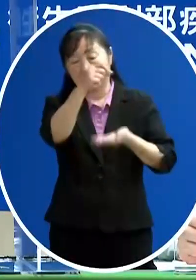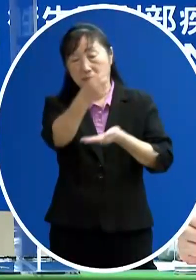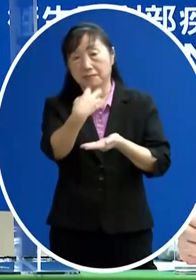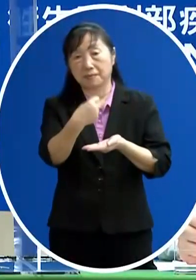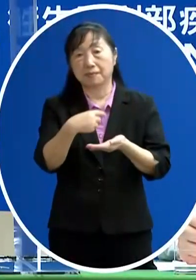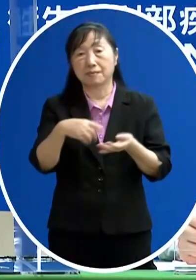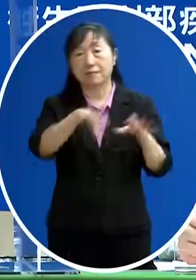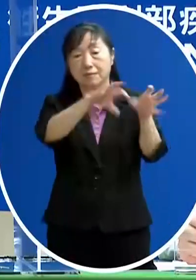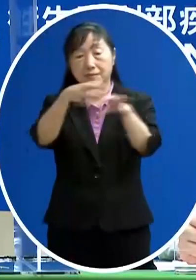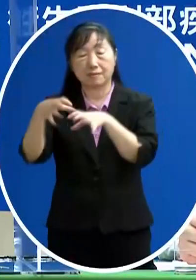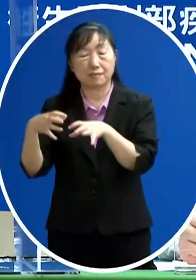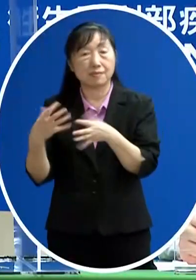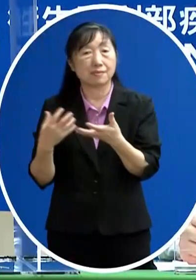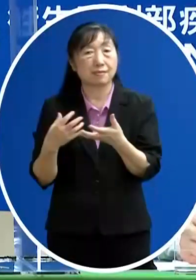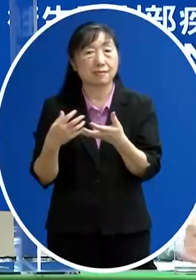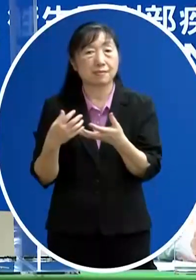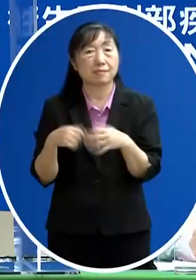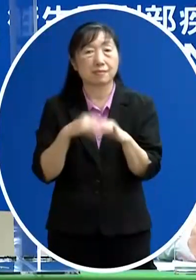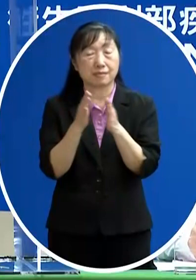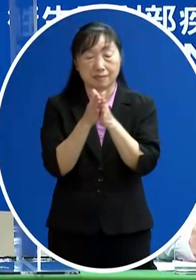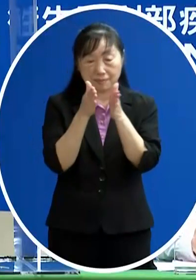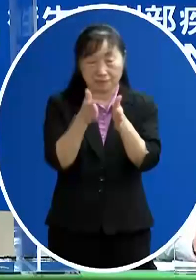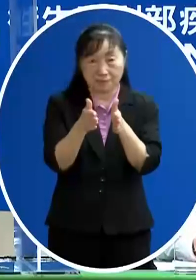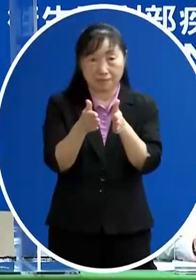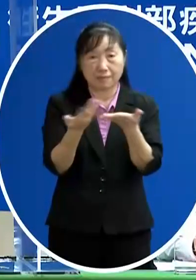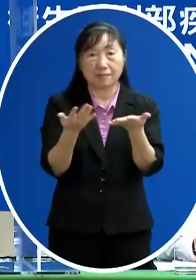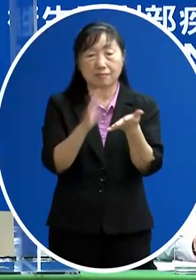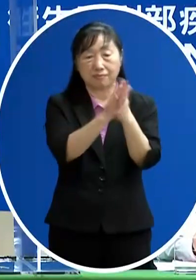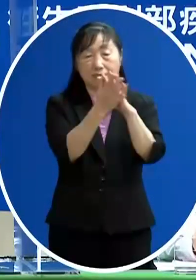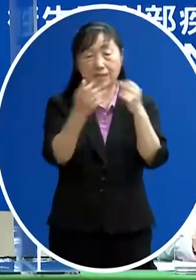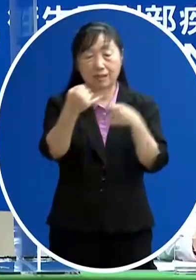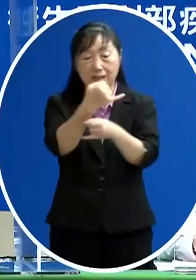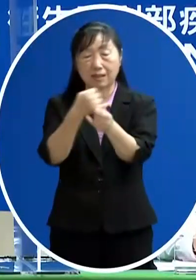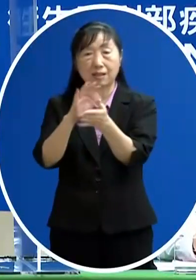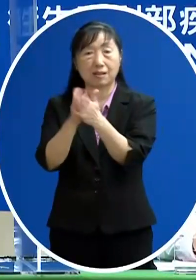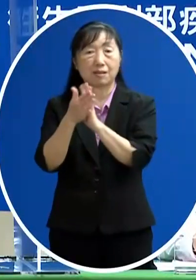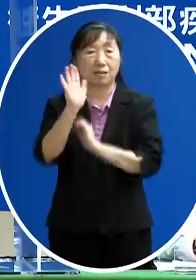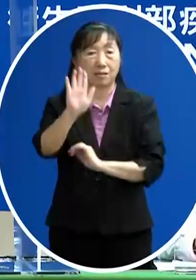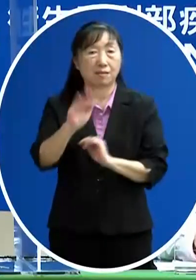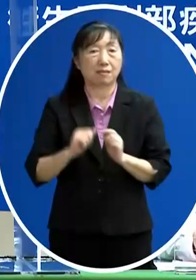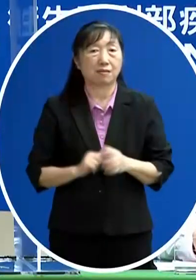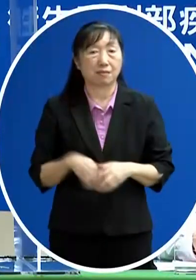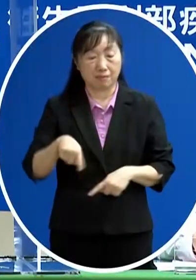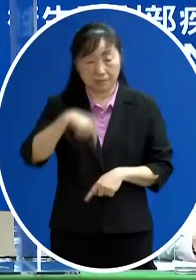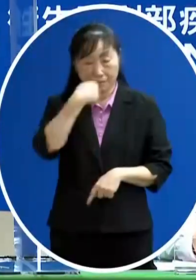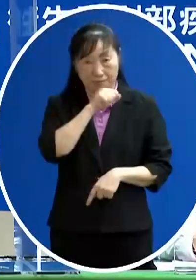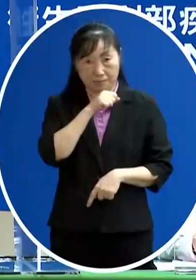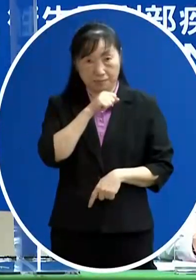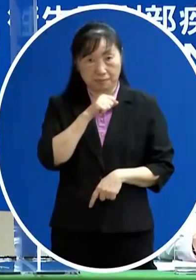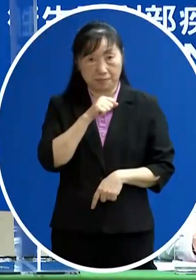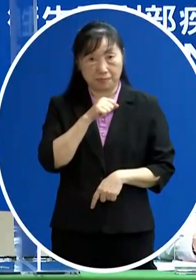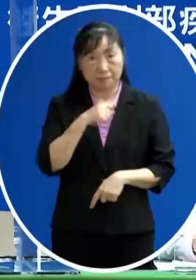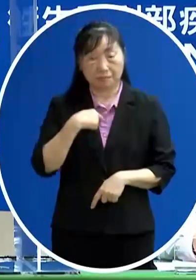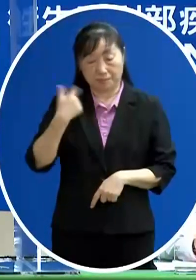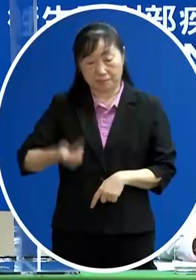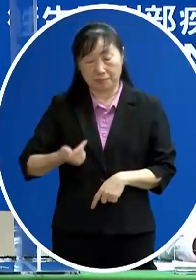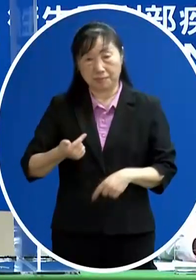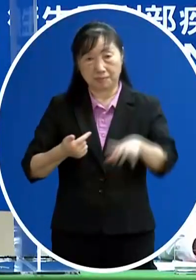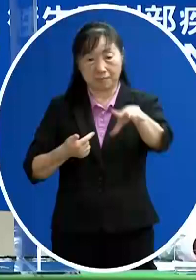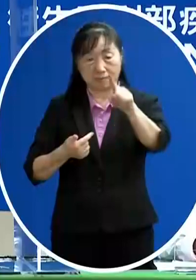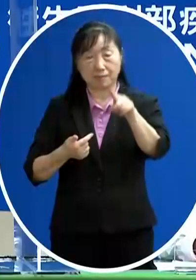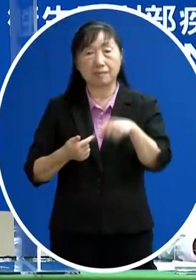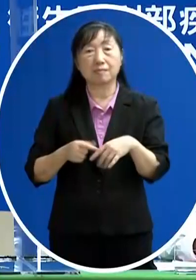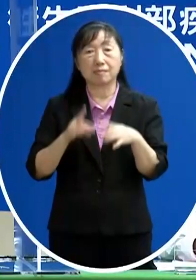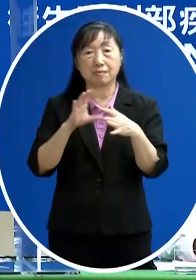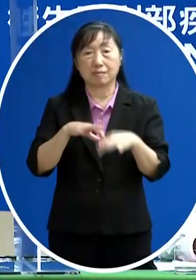在，哦，正在有这个相关不同的变异株的一个变化。那台湾基本上都比大家晚，那比较